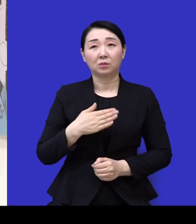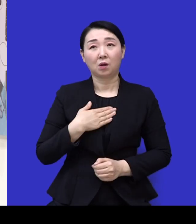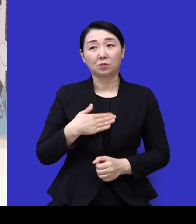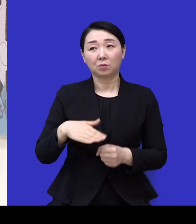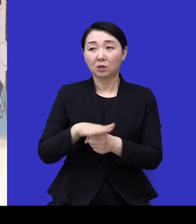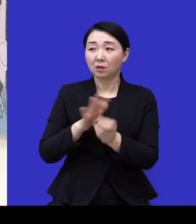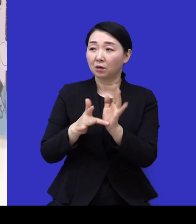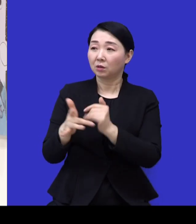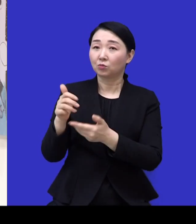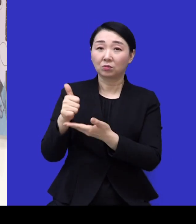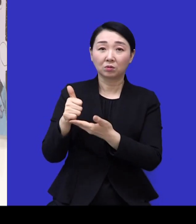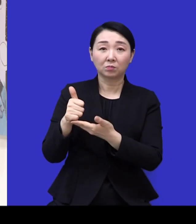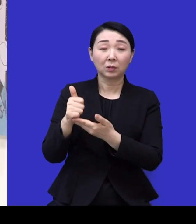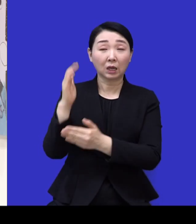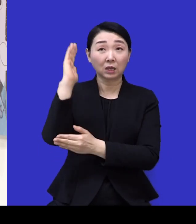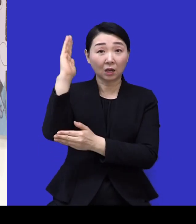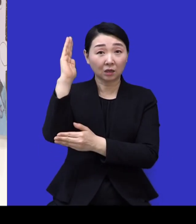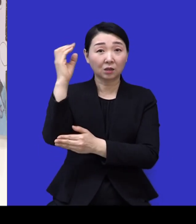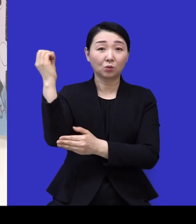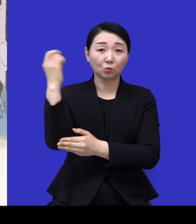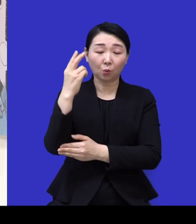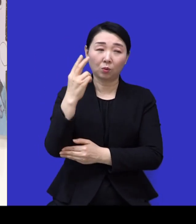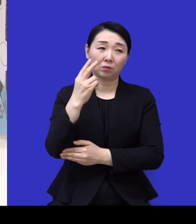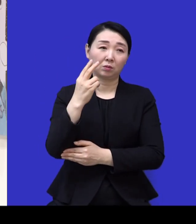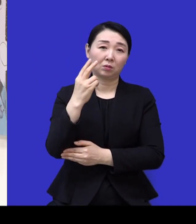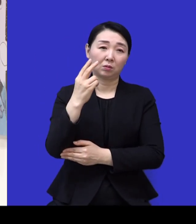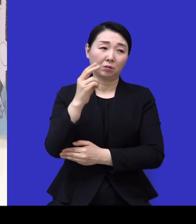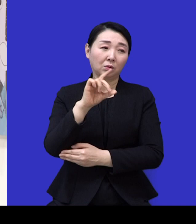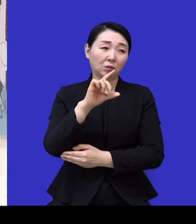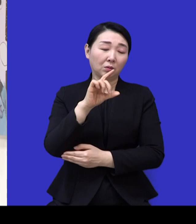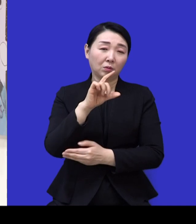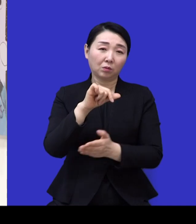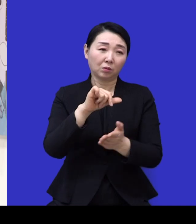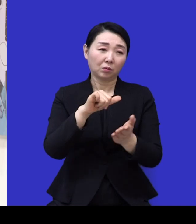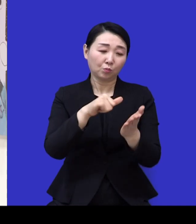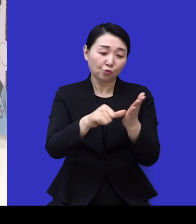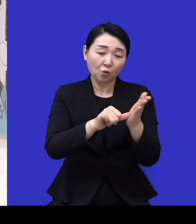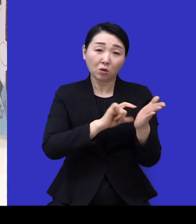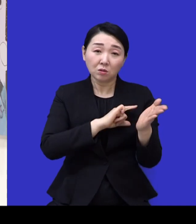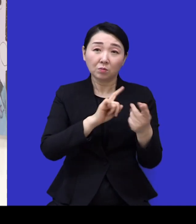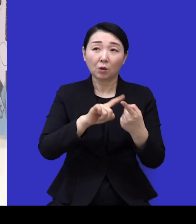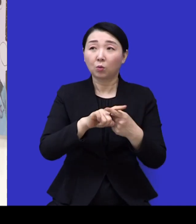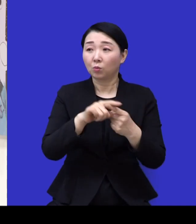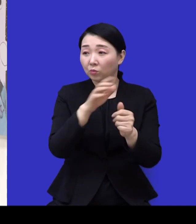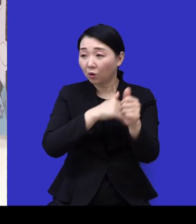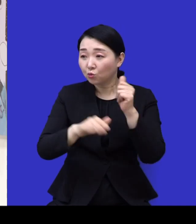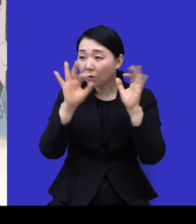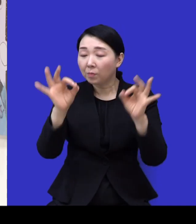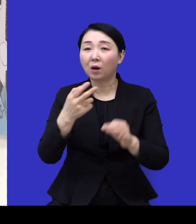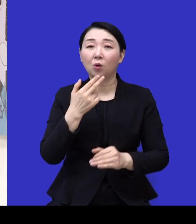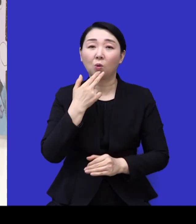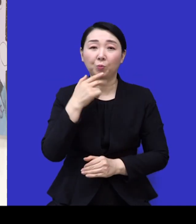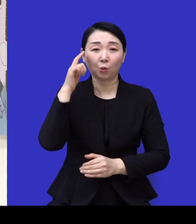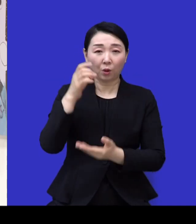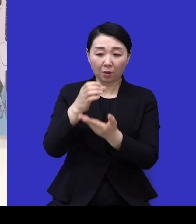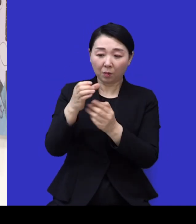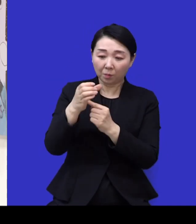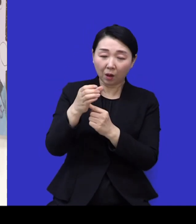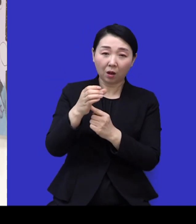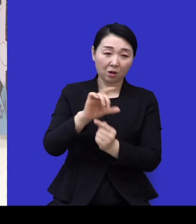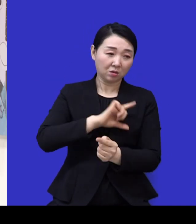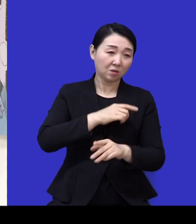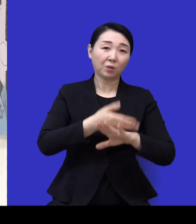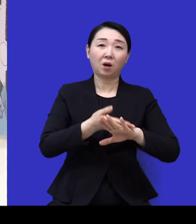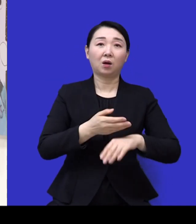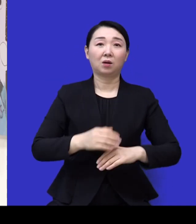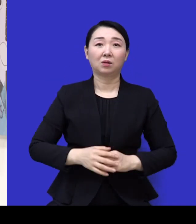사랑하는 예수님의 이야기들 아니면 그 브랜드들은 제 주변에는 없더라고요. 그래서 예. 제가 먹고 있는 머그잔의 브랜드는 다른